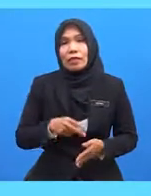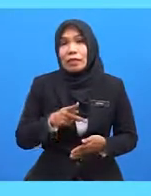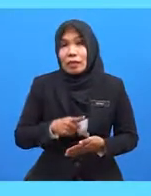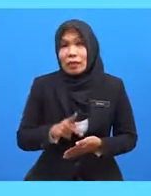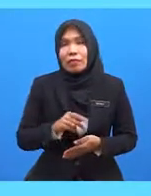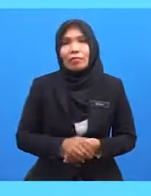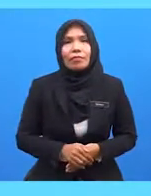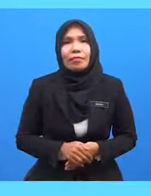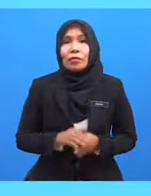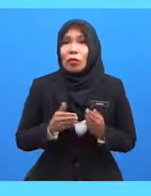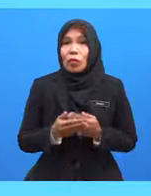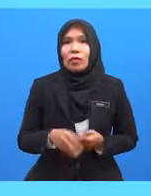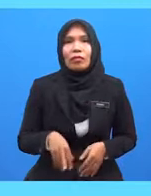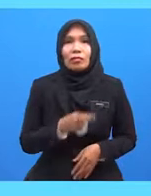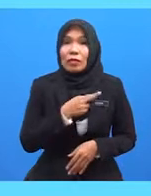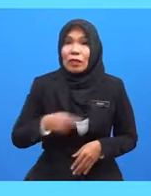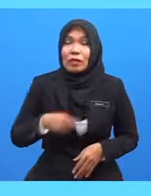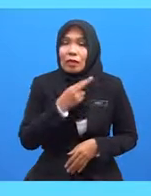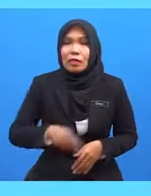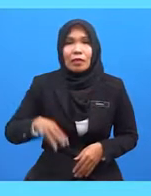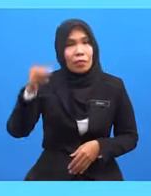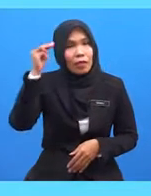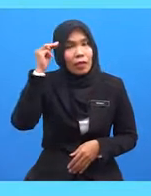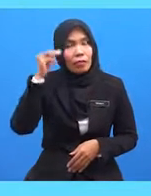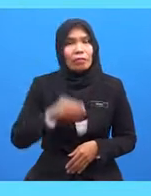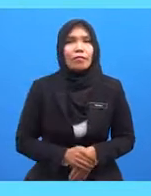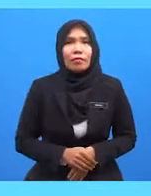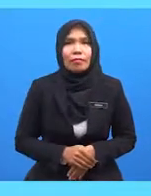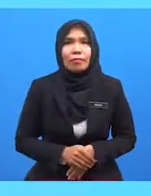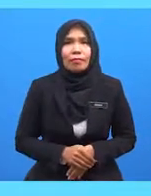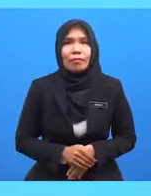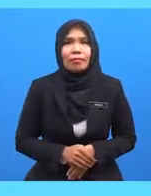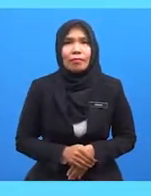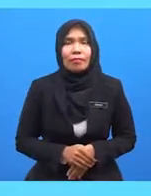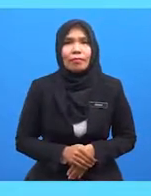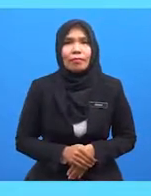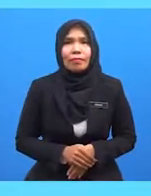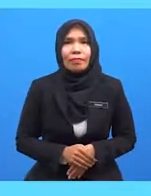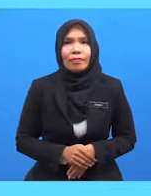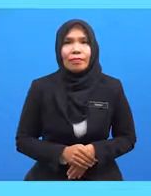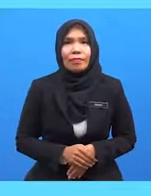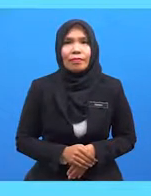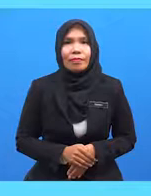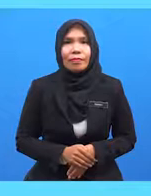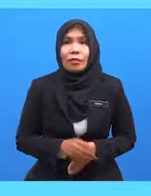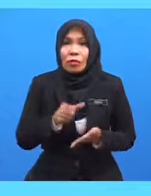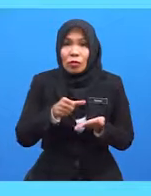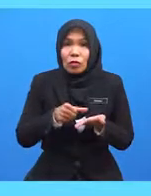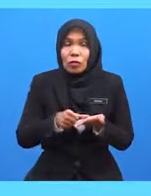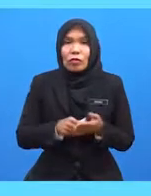Melayu. Antaranya Surat Perjanjian Jual Beli 1600 Masihi dan